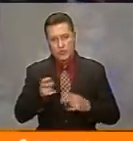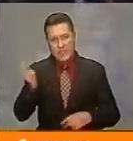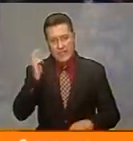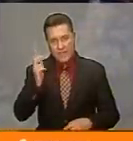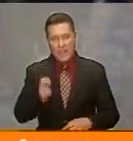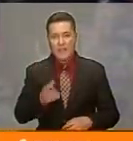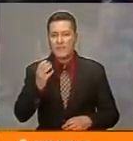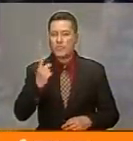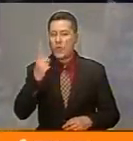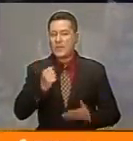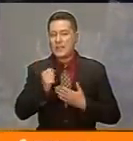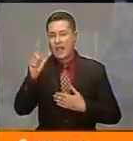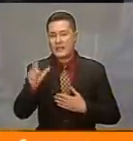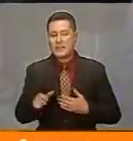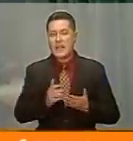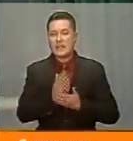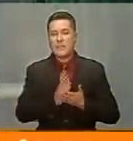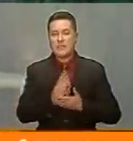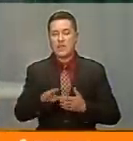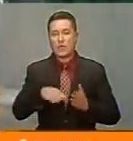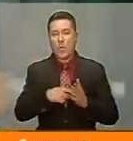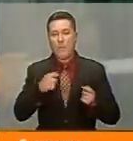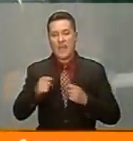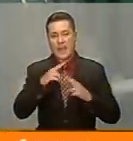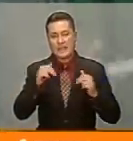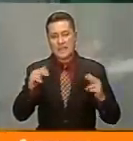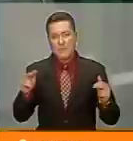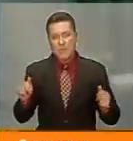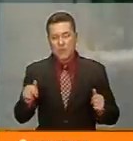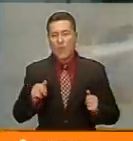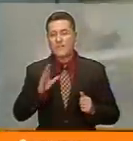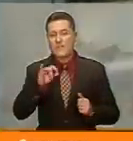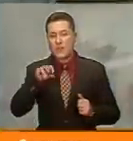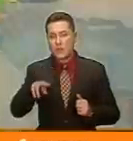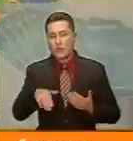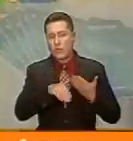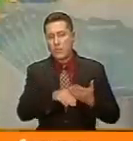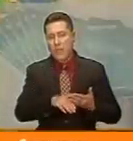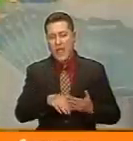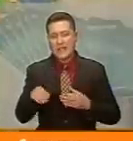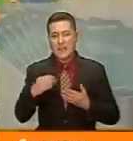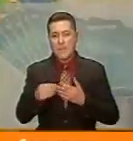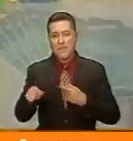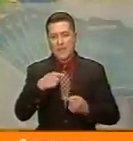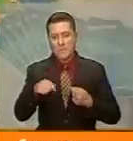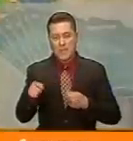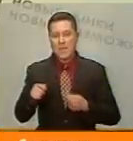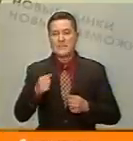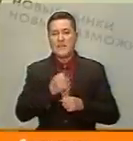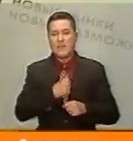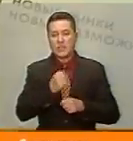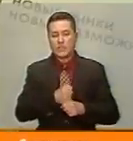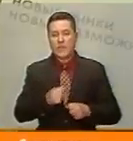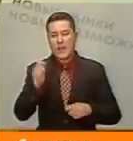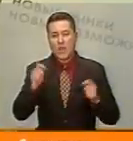І ще один кандидат цього разу на посаду мера Дніпропетровська Олександр Вілкул взявся допомагати місцевим підприємцям. В місті влаштували